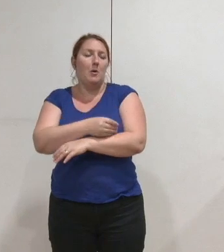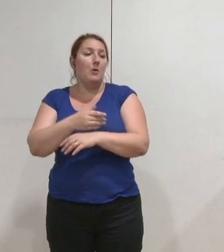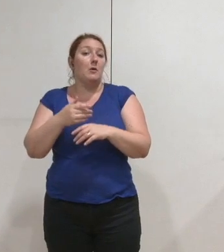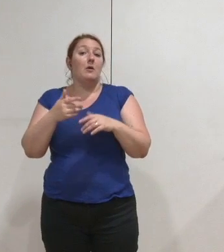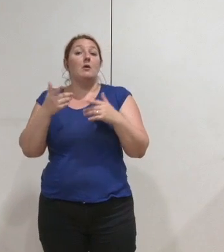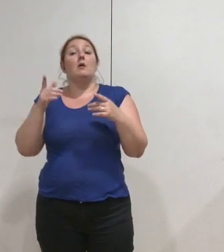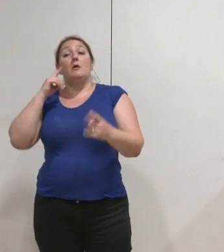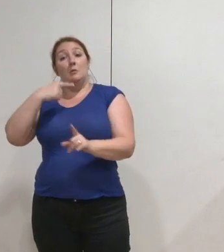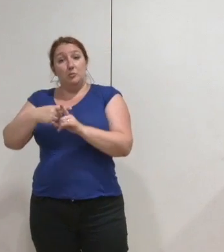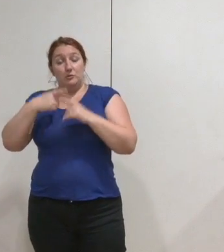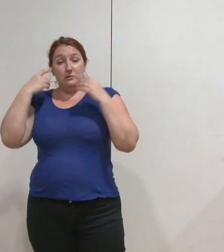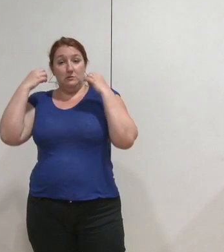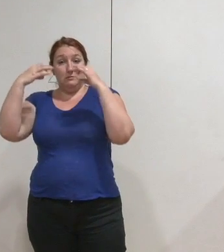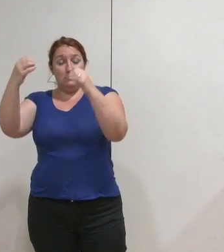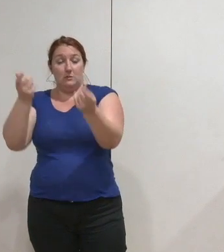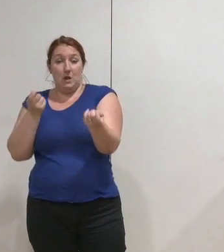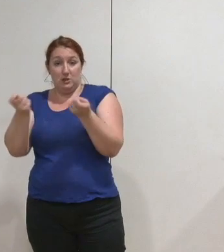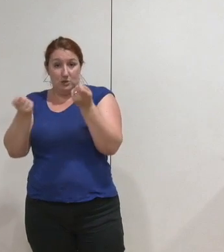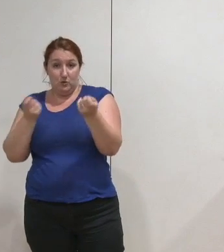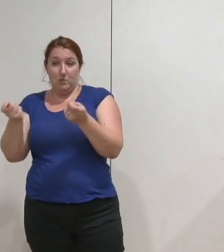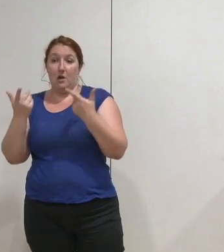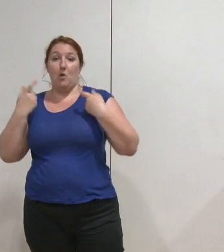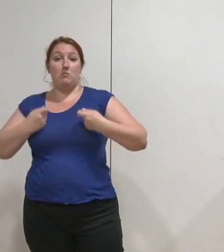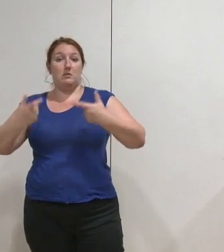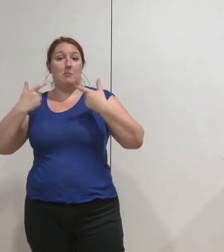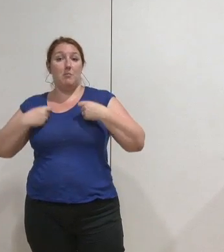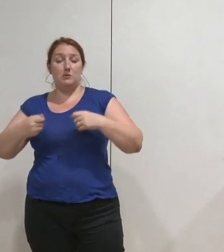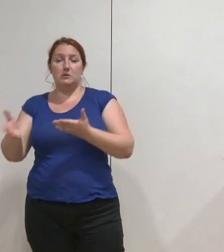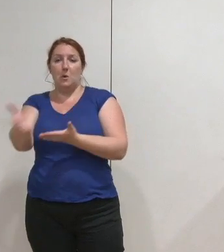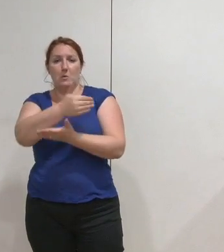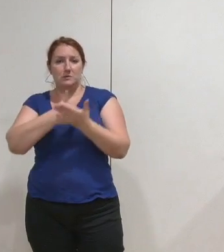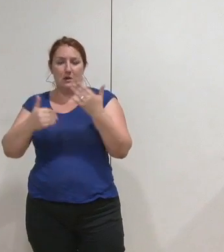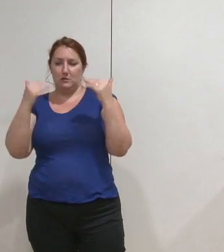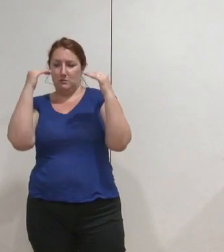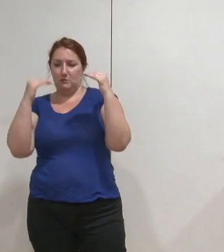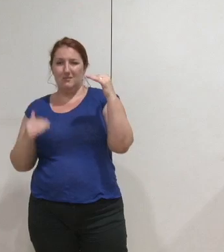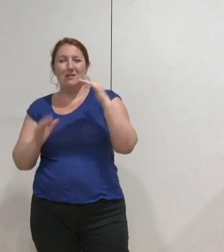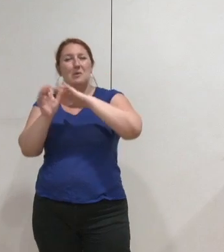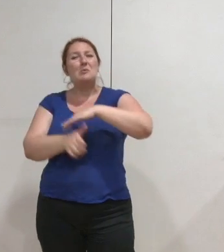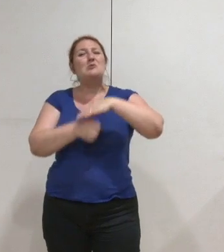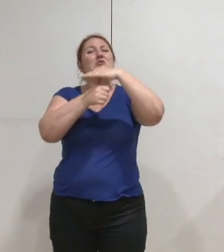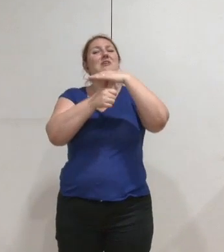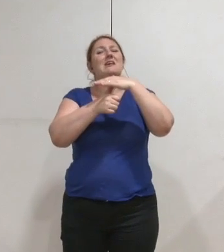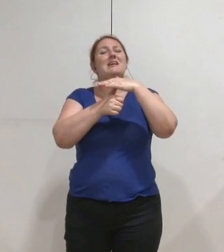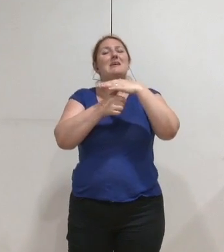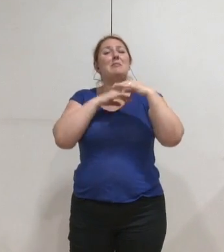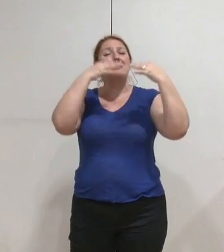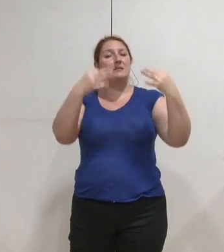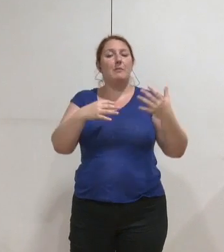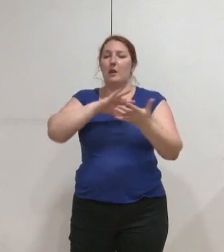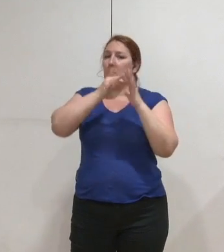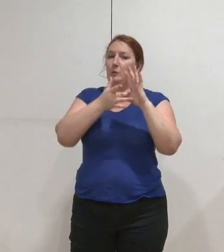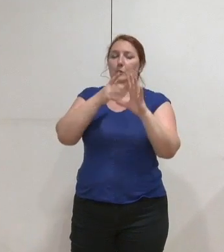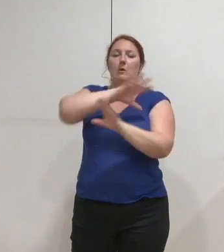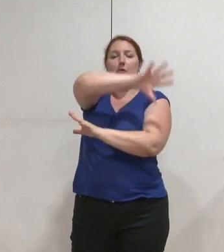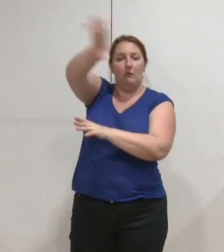dépenses et recettes correspondantes qui étit inscrit au budget principal ça a été un travail long